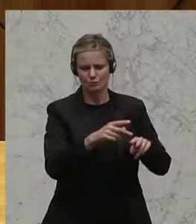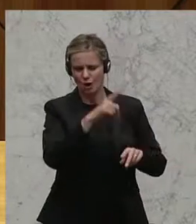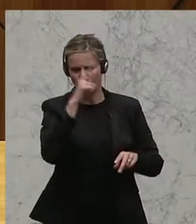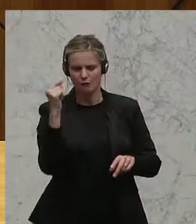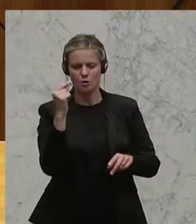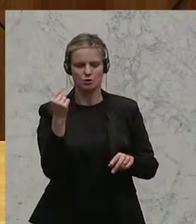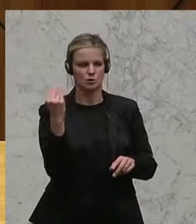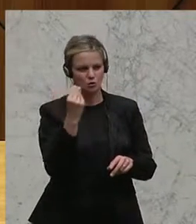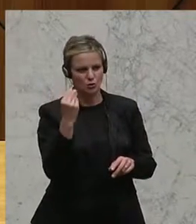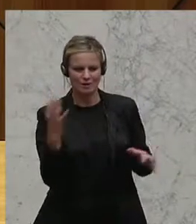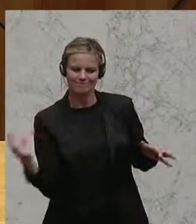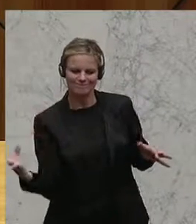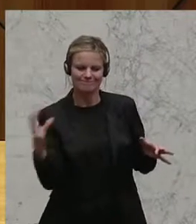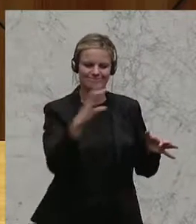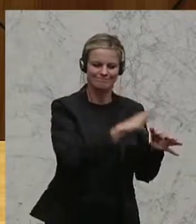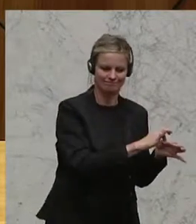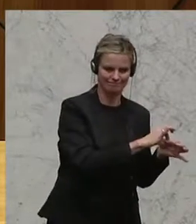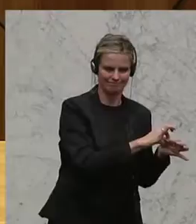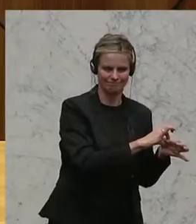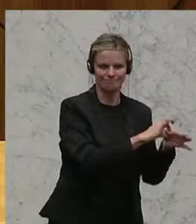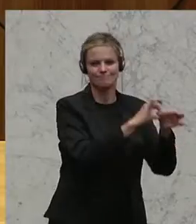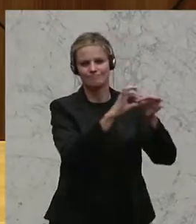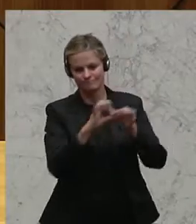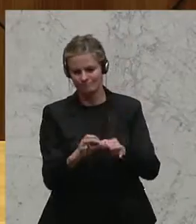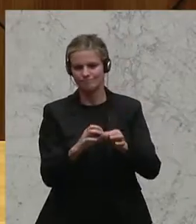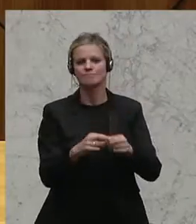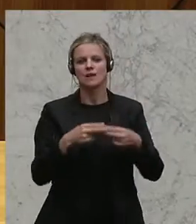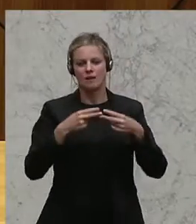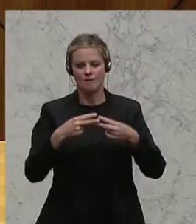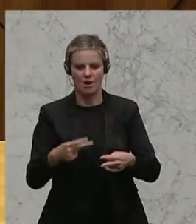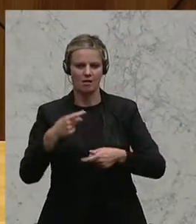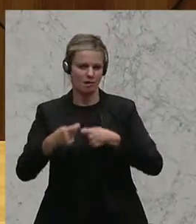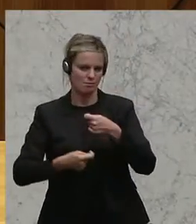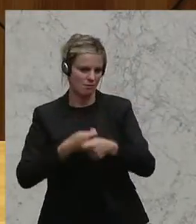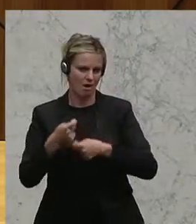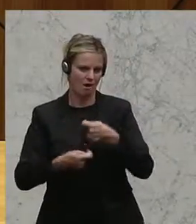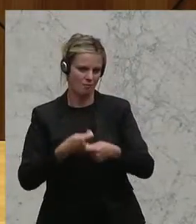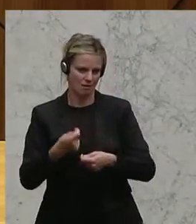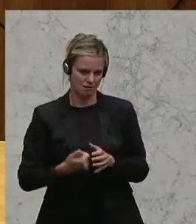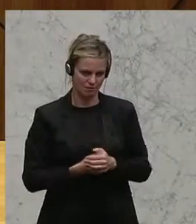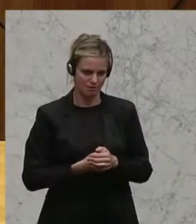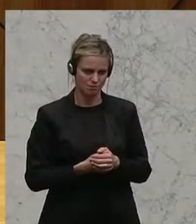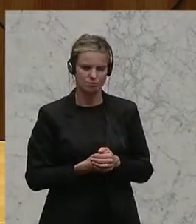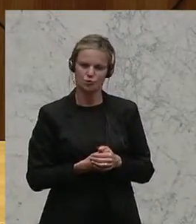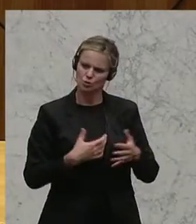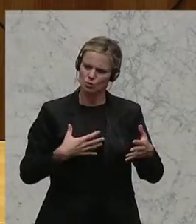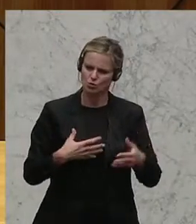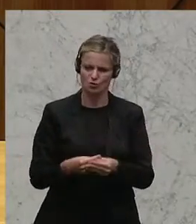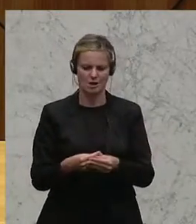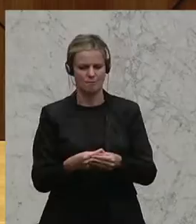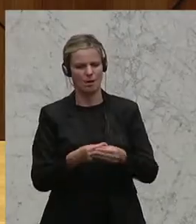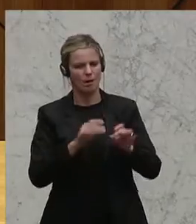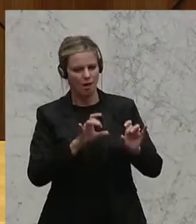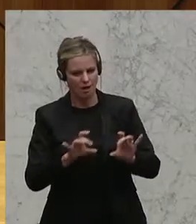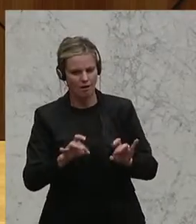aufsetzt, sondern dass die Volksschule an diesem Wissen andocken kann und hier mit den Kindern dafür sorgen kann, dass Lehrerinnen